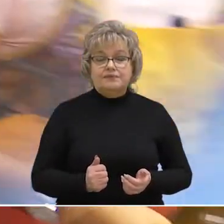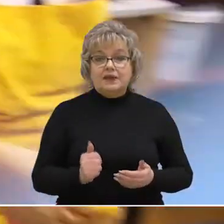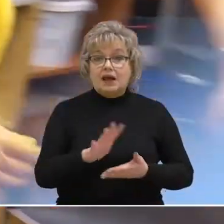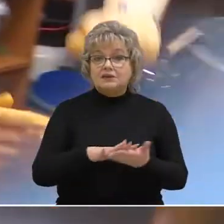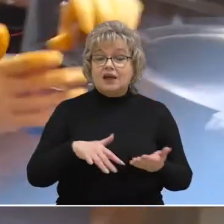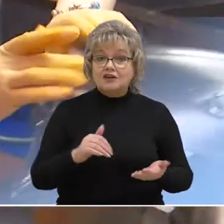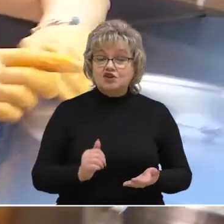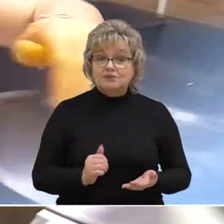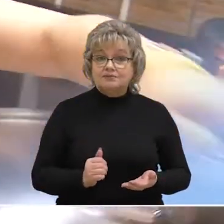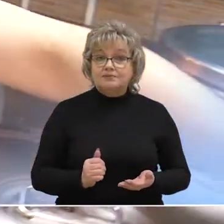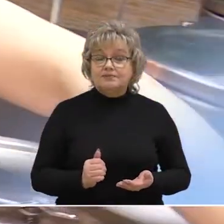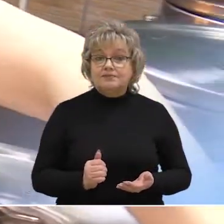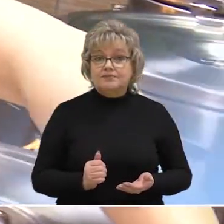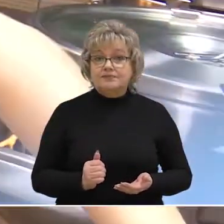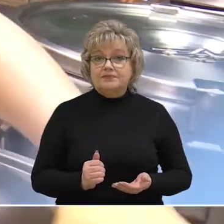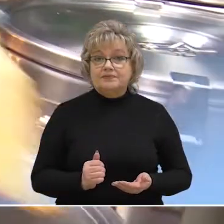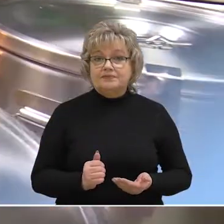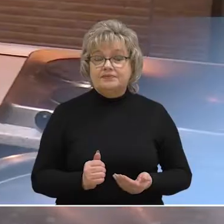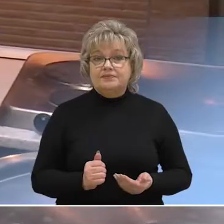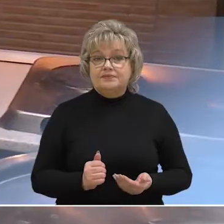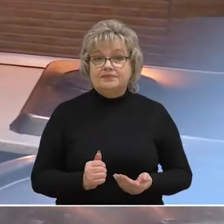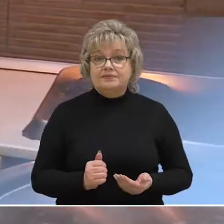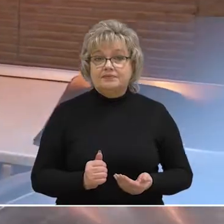Дальше, что тут у нас?